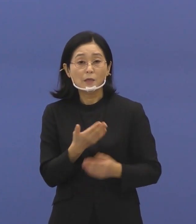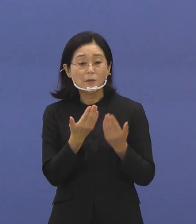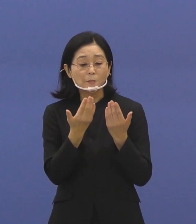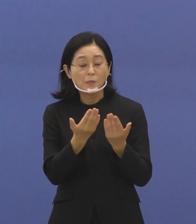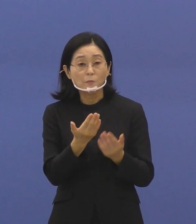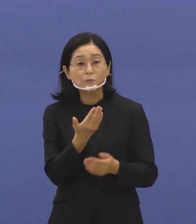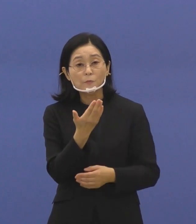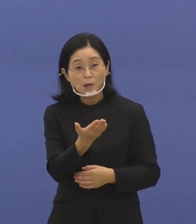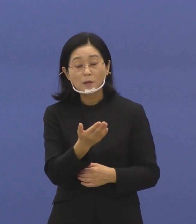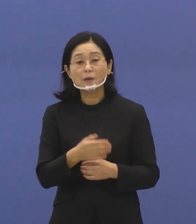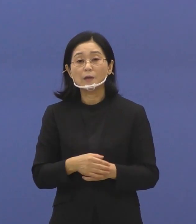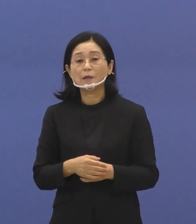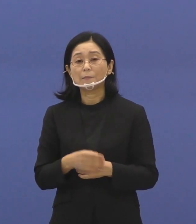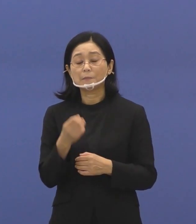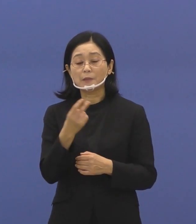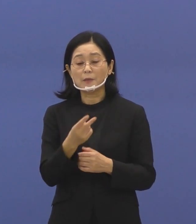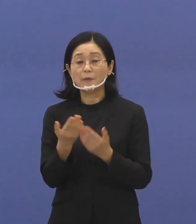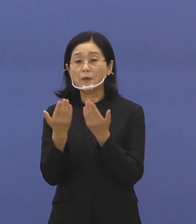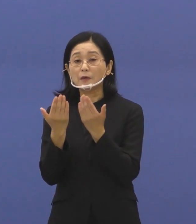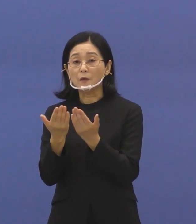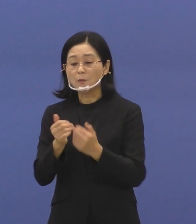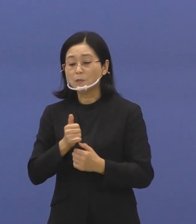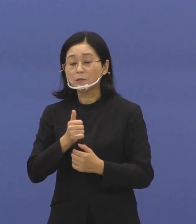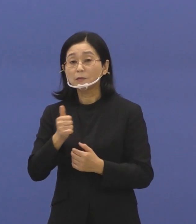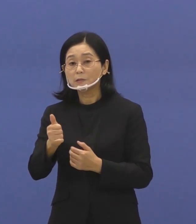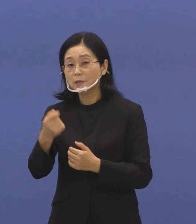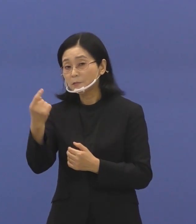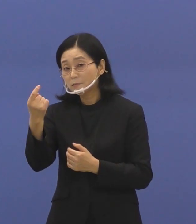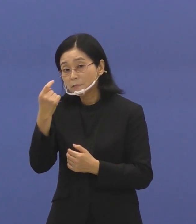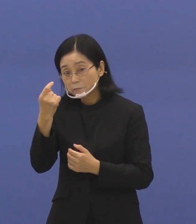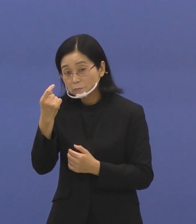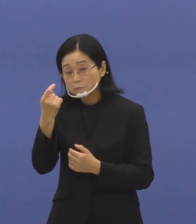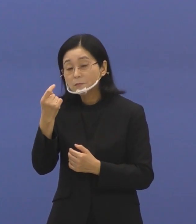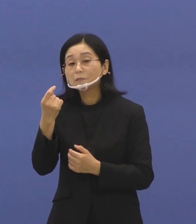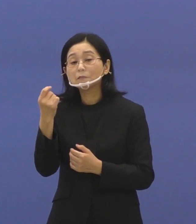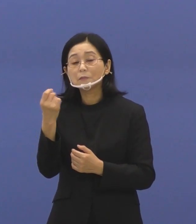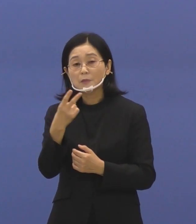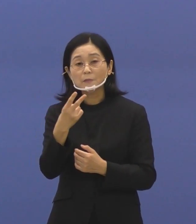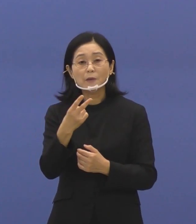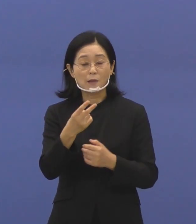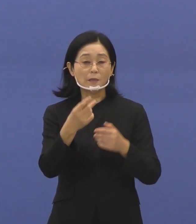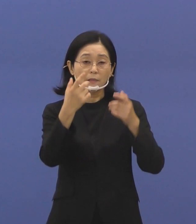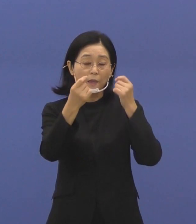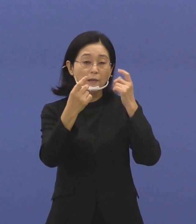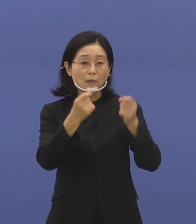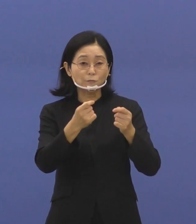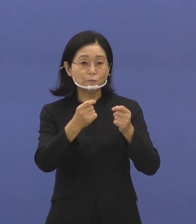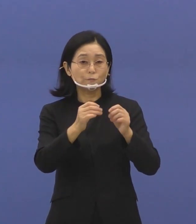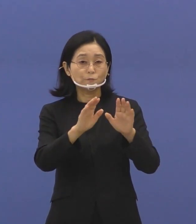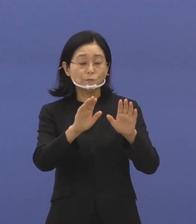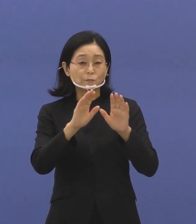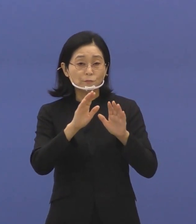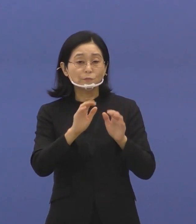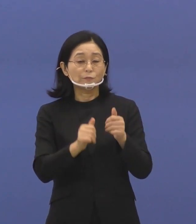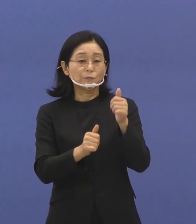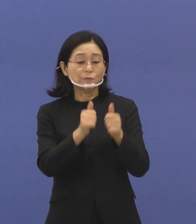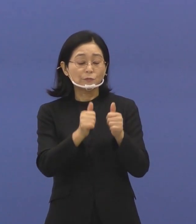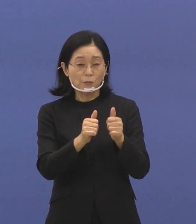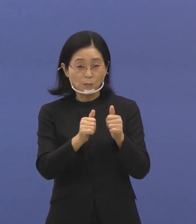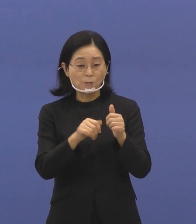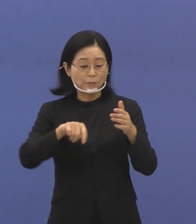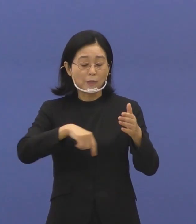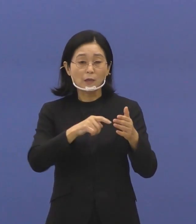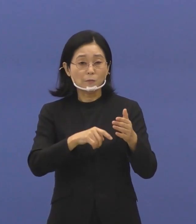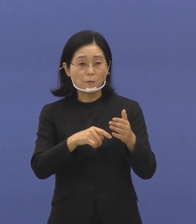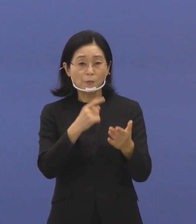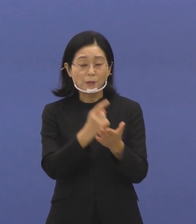まあ、学校の授業とかそれから受験の試験科目の勉強だけではなくて、